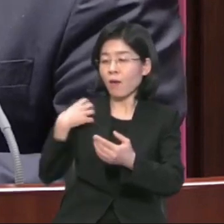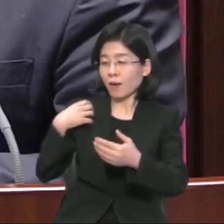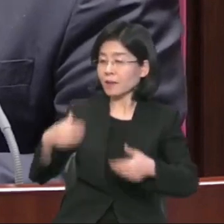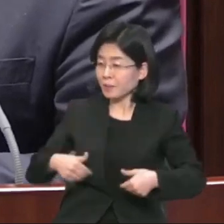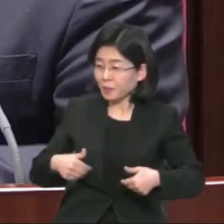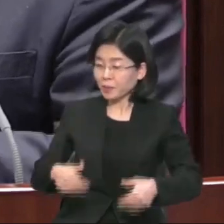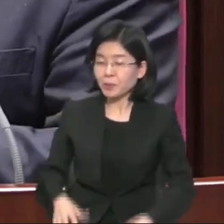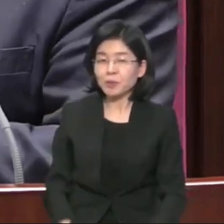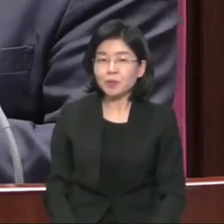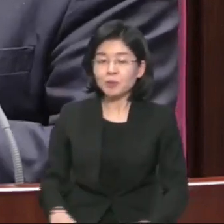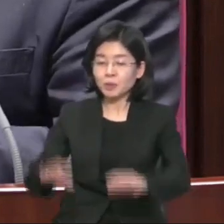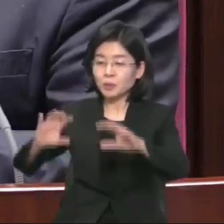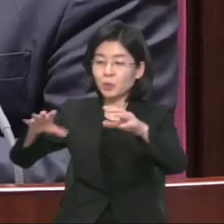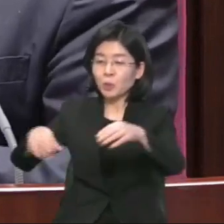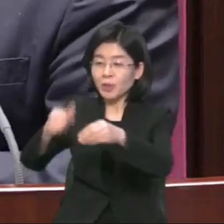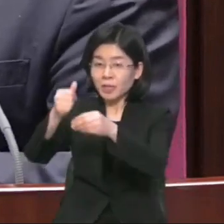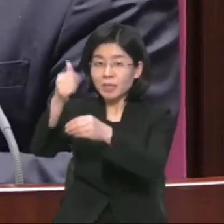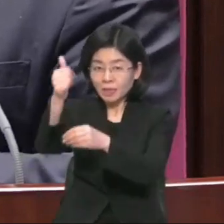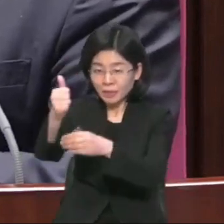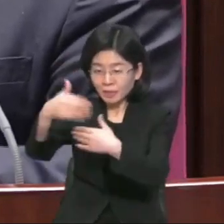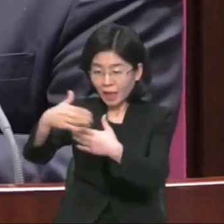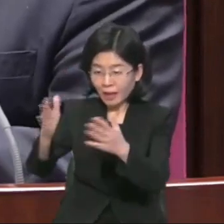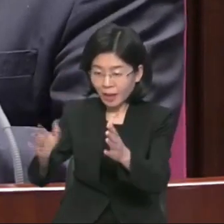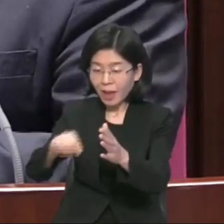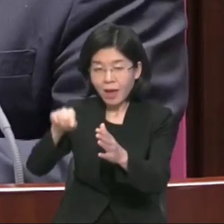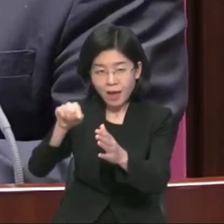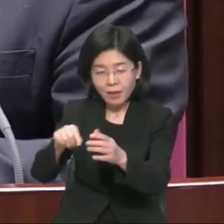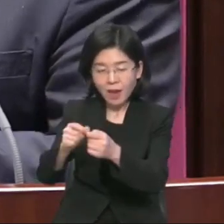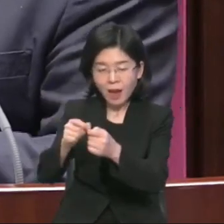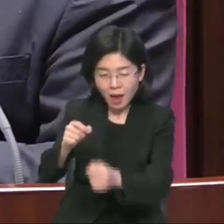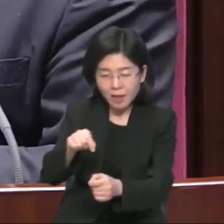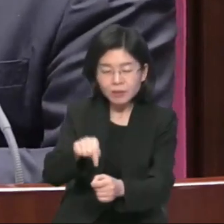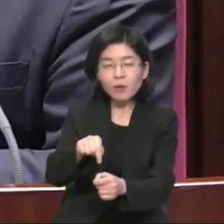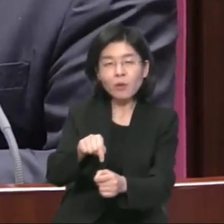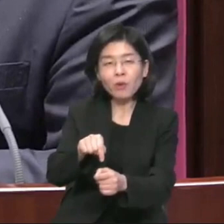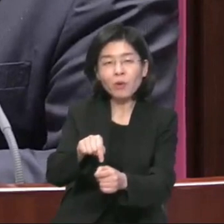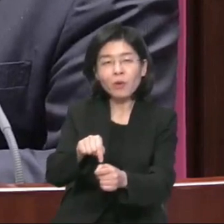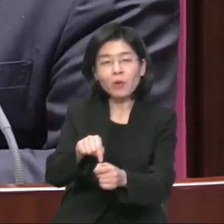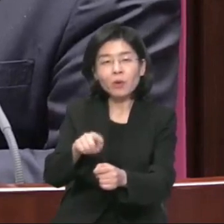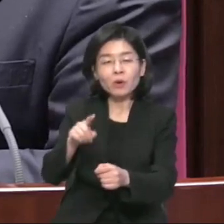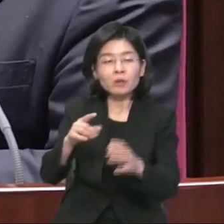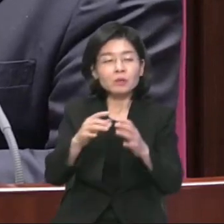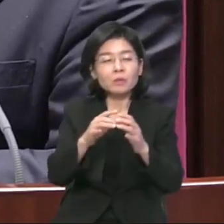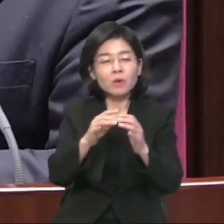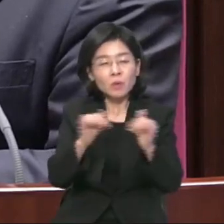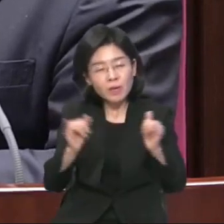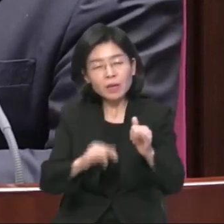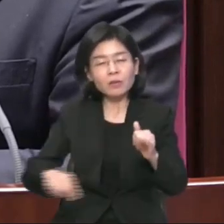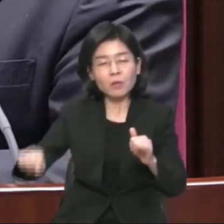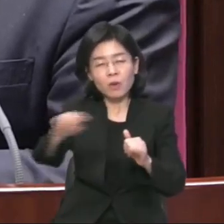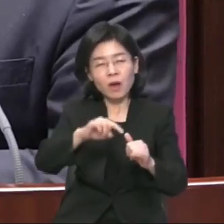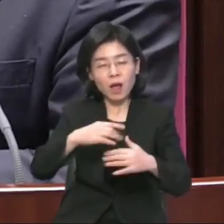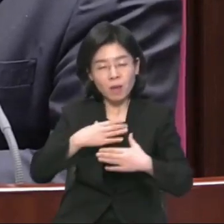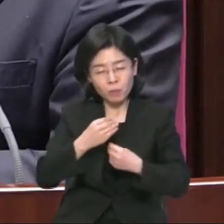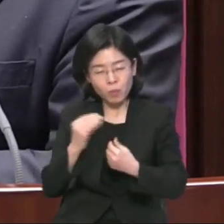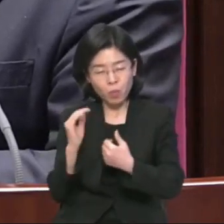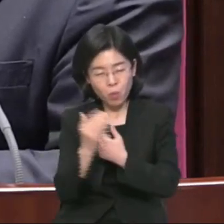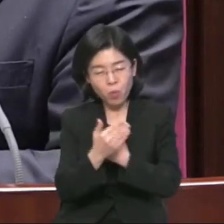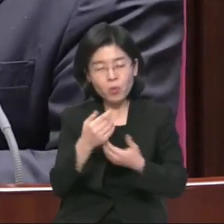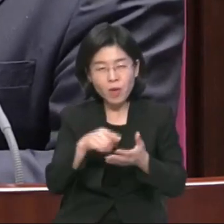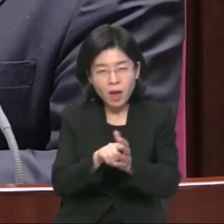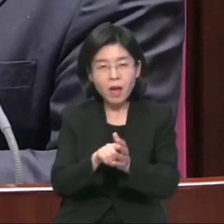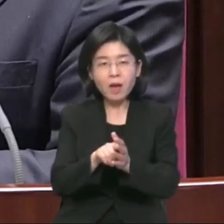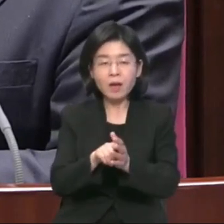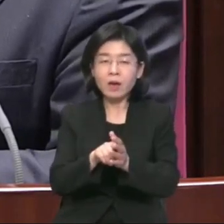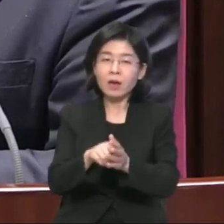든다면은 총리실 산하에 범정부적인 인간 안보를 통제할 수 있는 컨트롤 타워를 만들고 관련